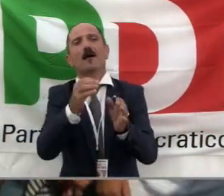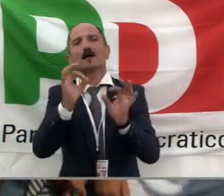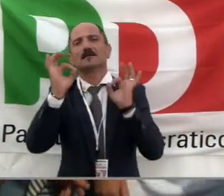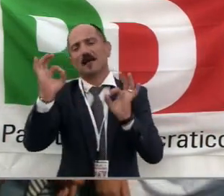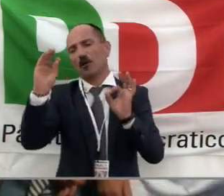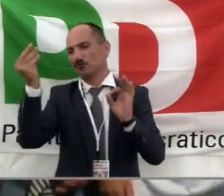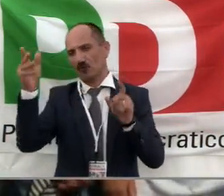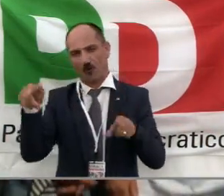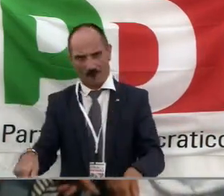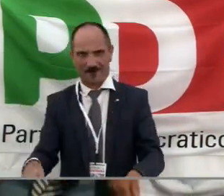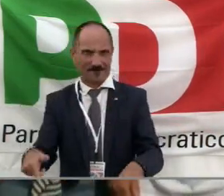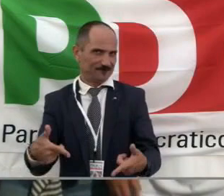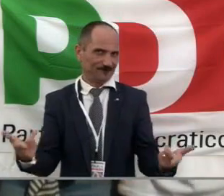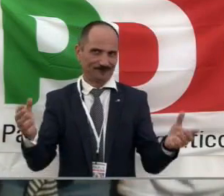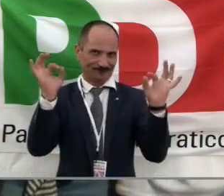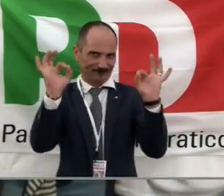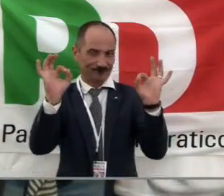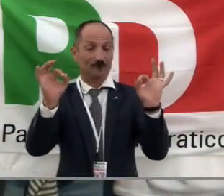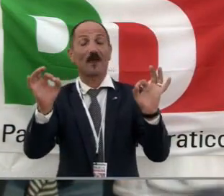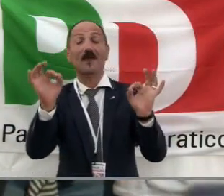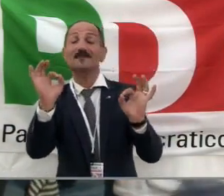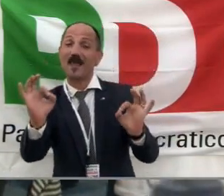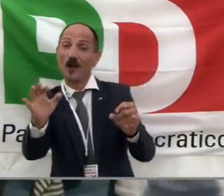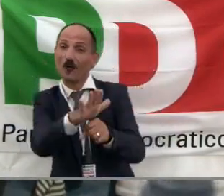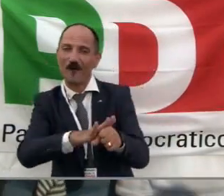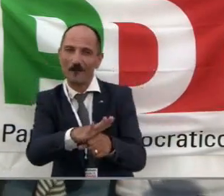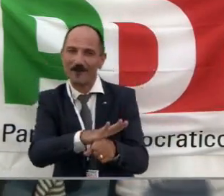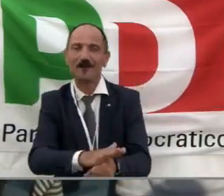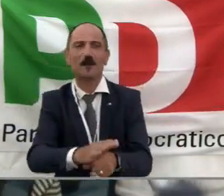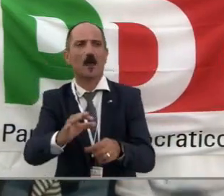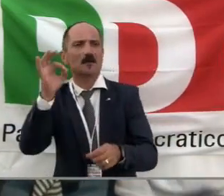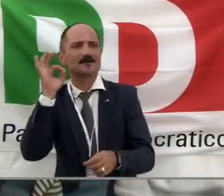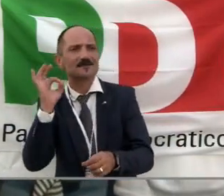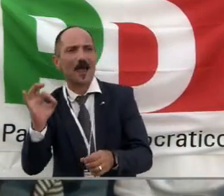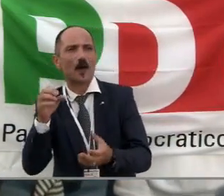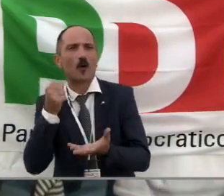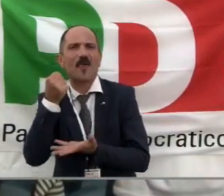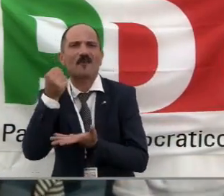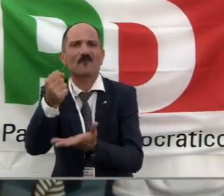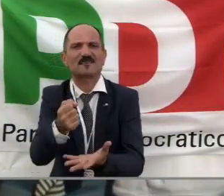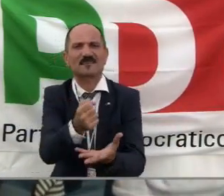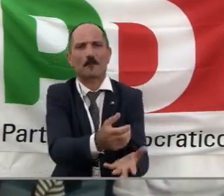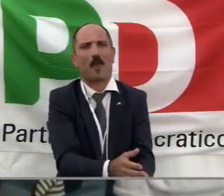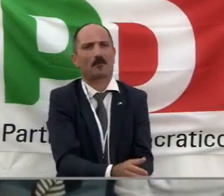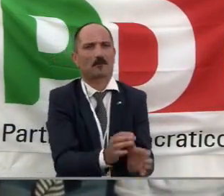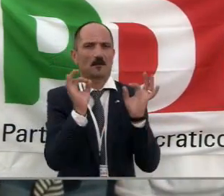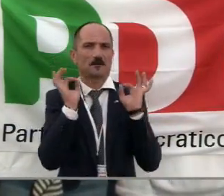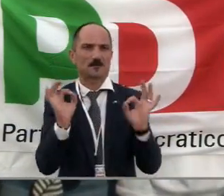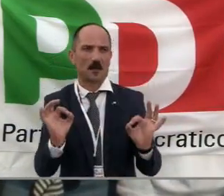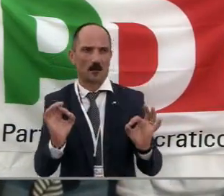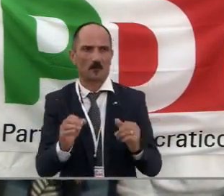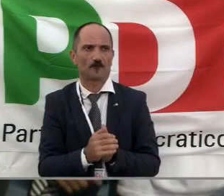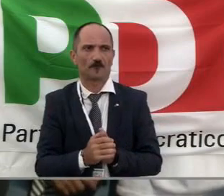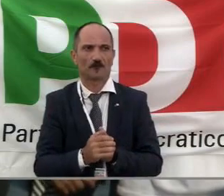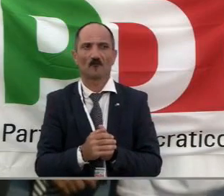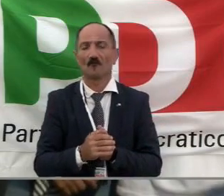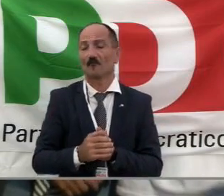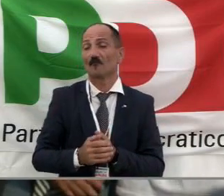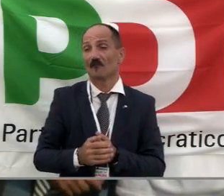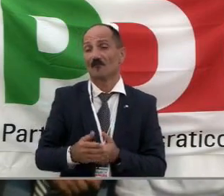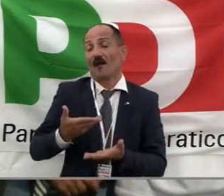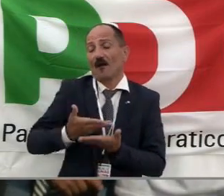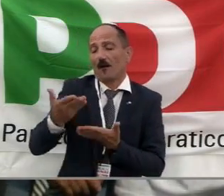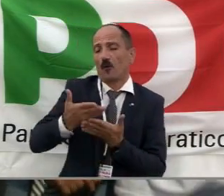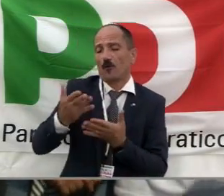Zero per i giovani, zero per le famiglie, zero per gli investimenti. Raccontano la